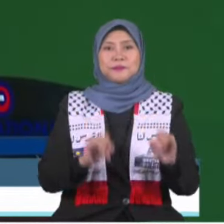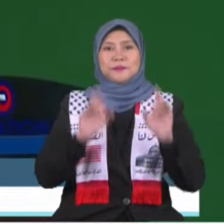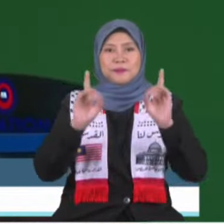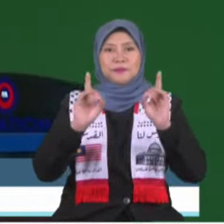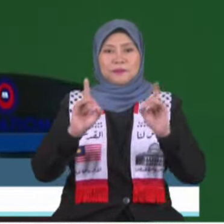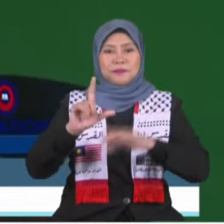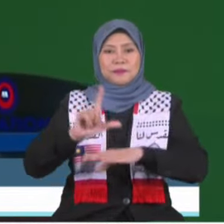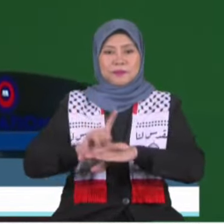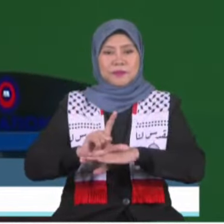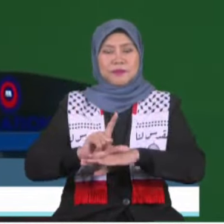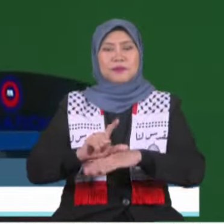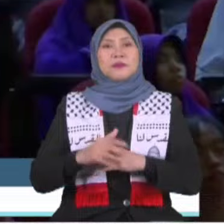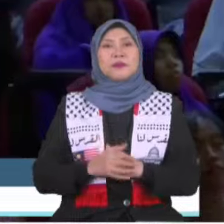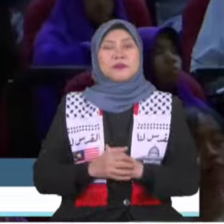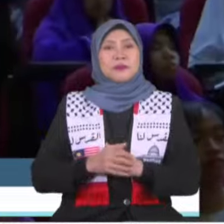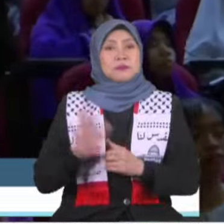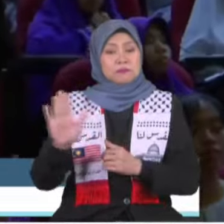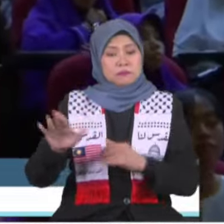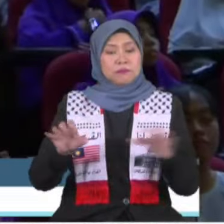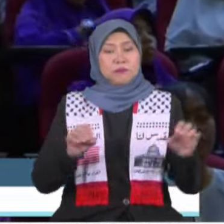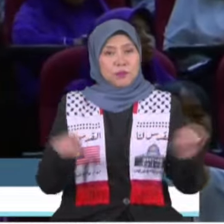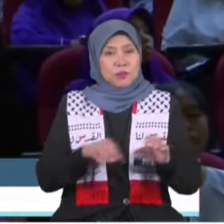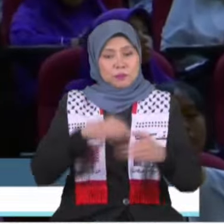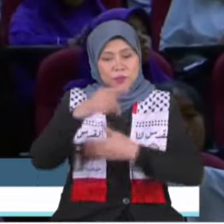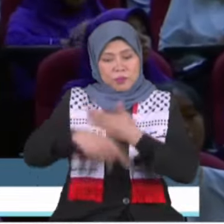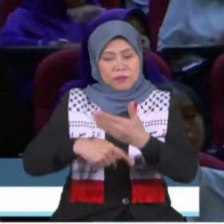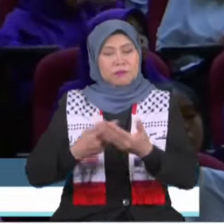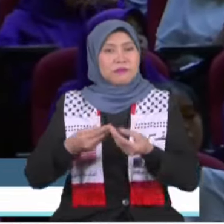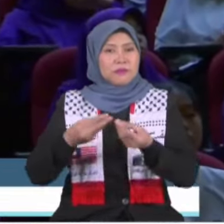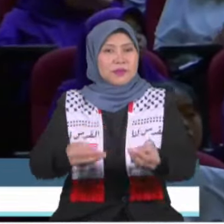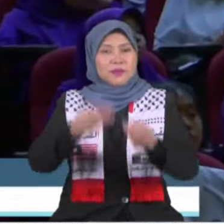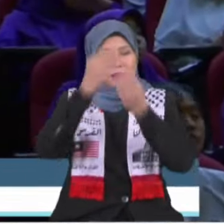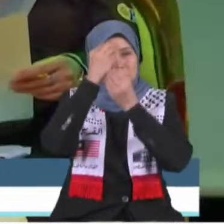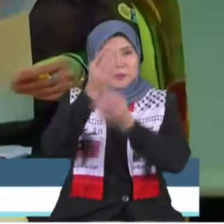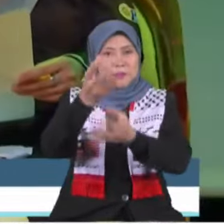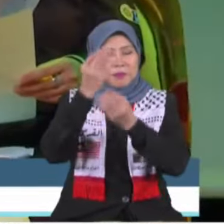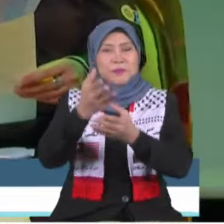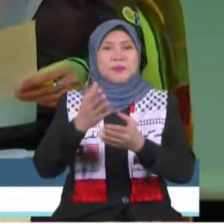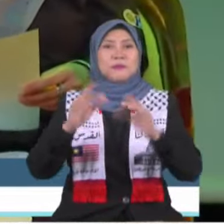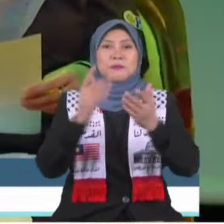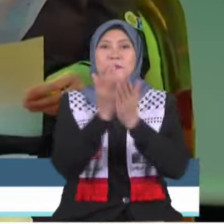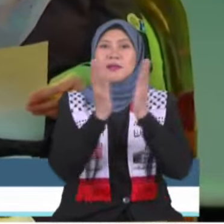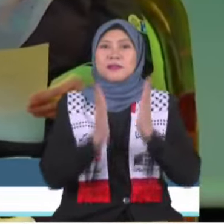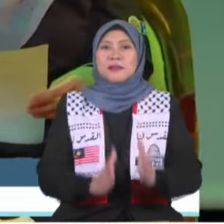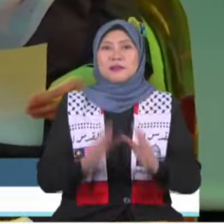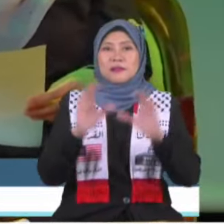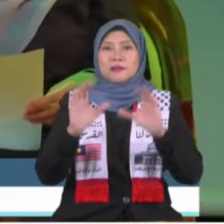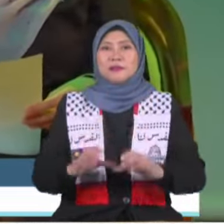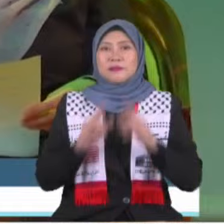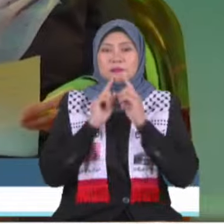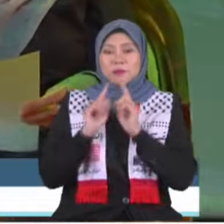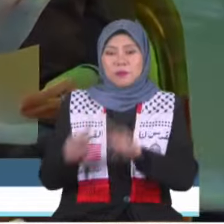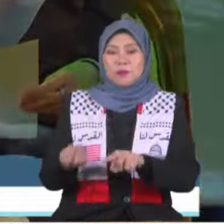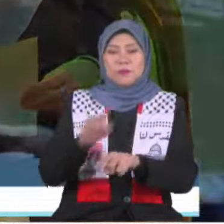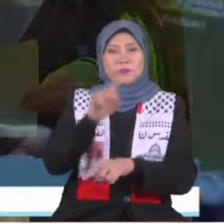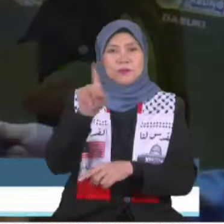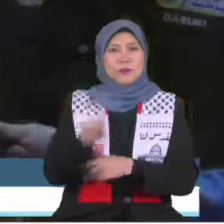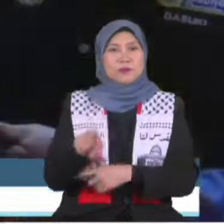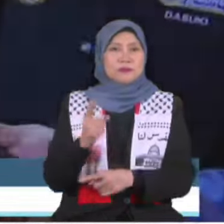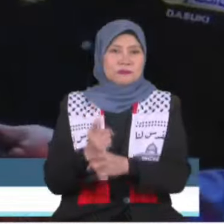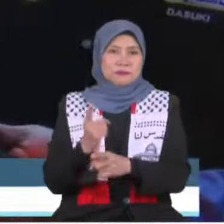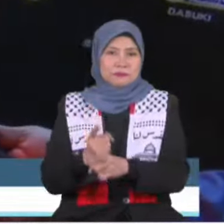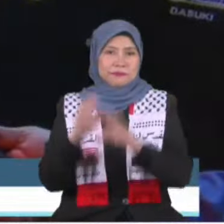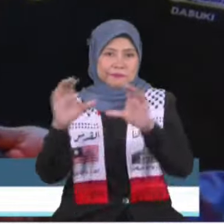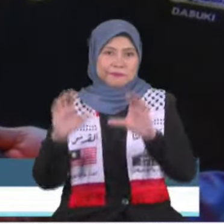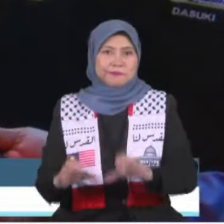Pendidikan Labuan. Ia dilaksana untuk beri pendedahan kepada pelajar teknik menjawab soalan peperiksaan yang betul.